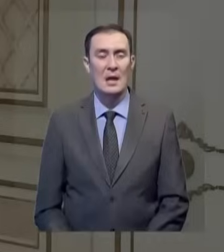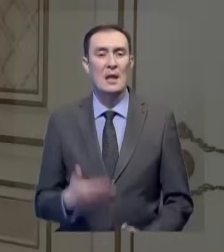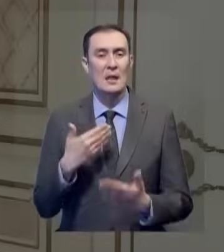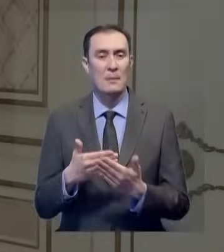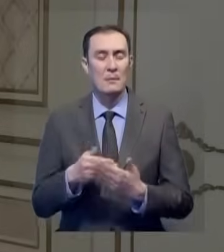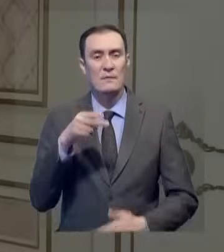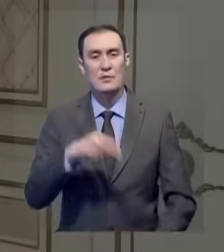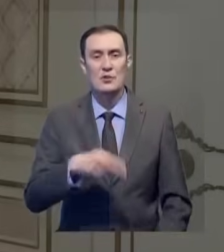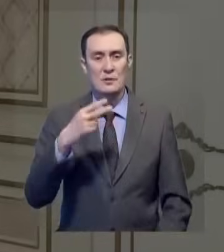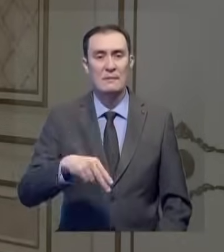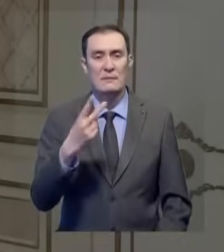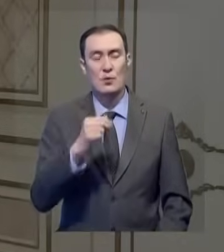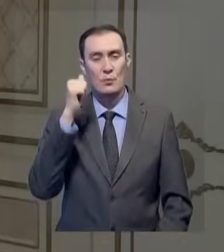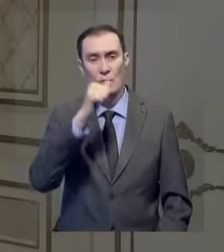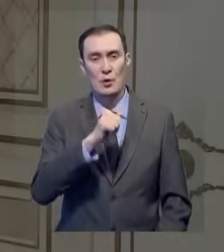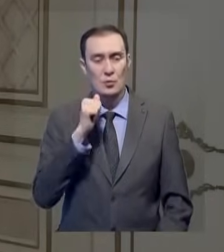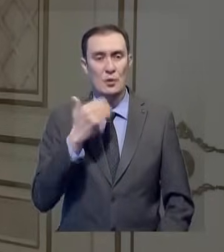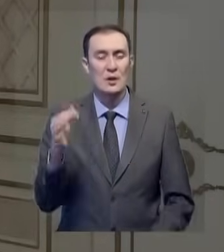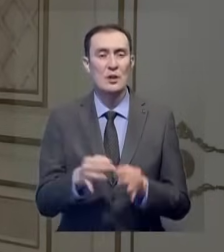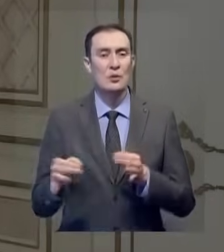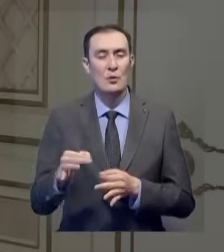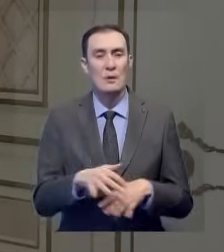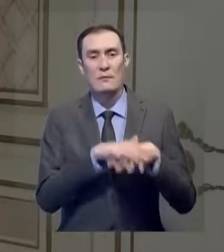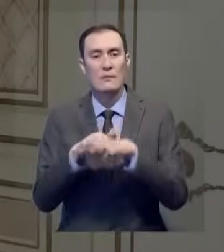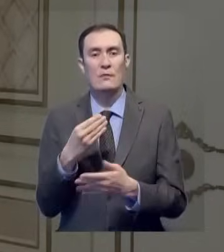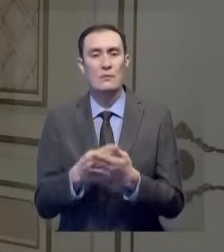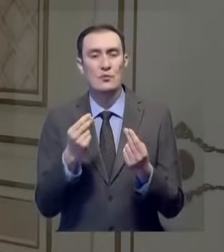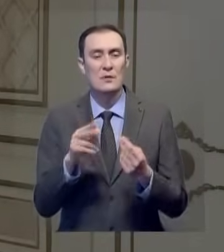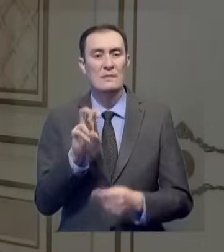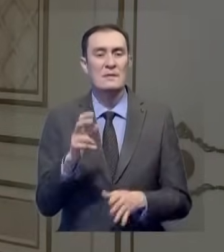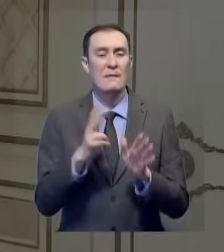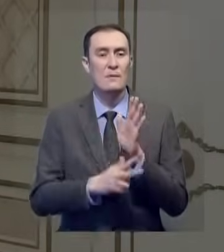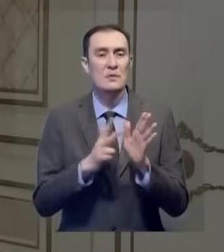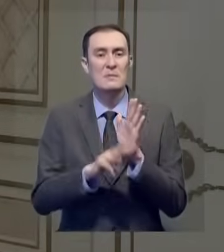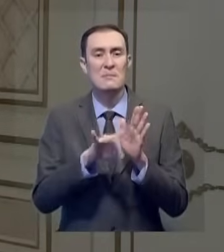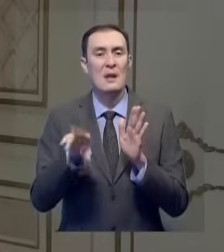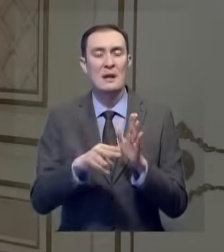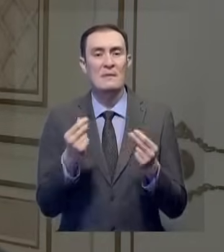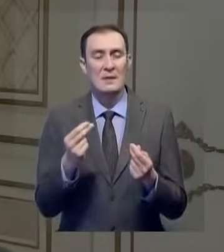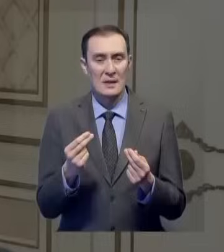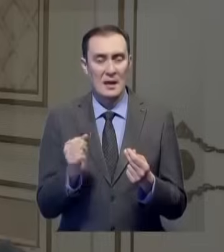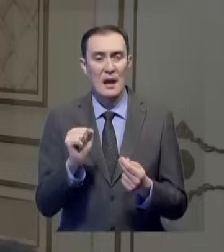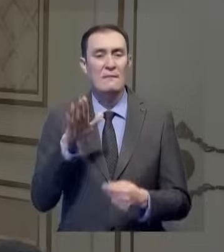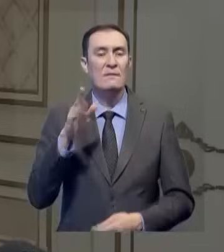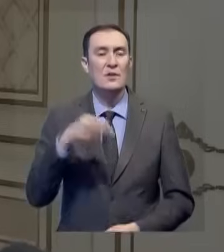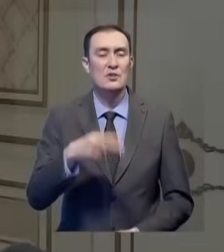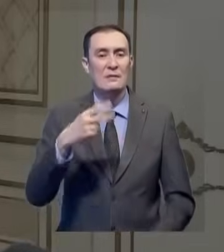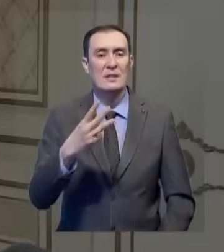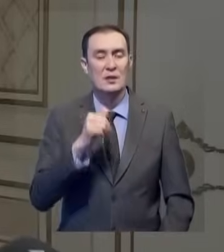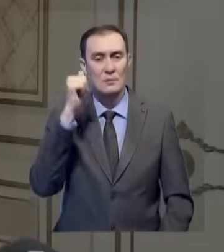Например, в 2022 году от региона поступило в бюджет 280 миллиардов тенге, а в